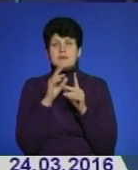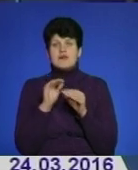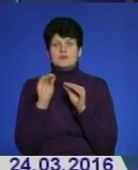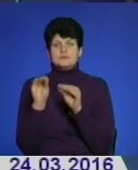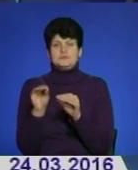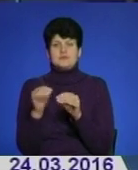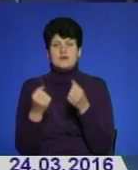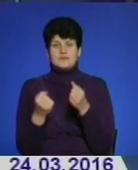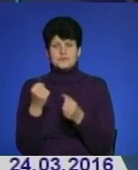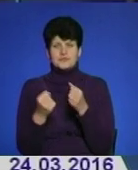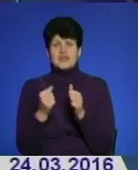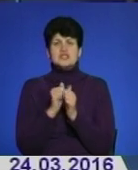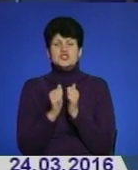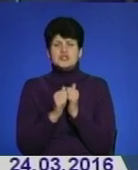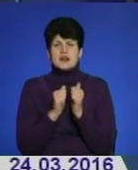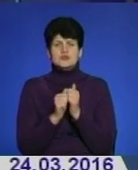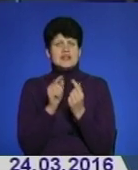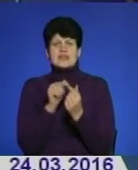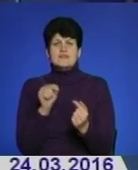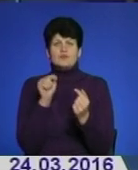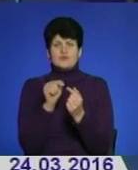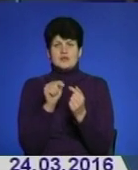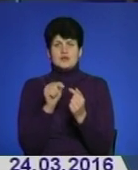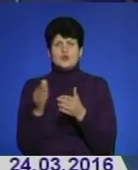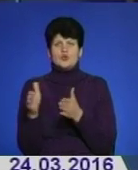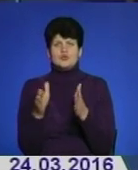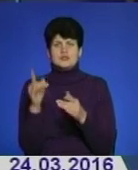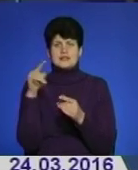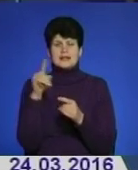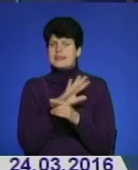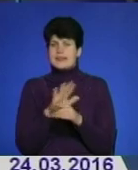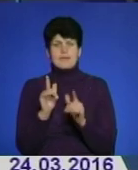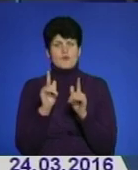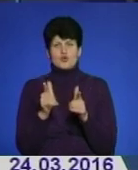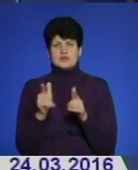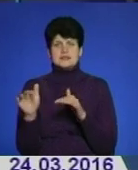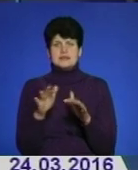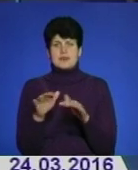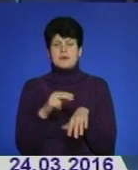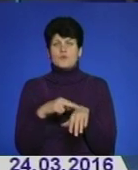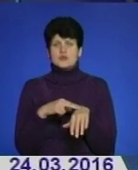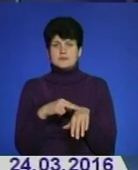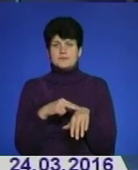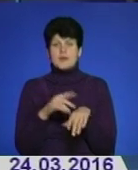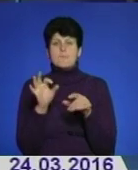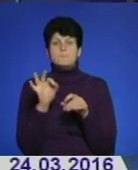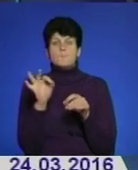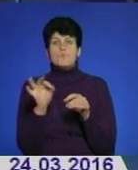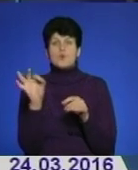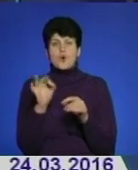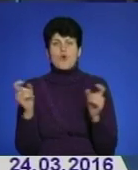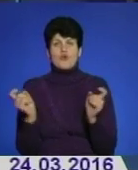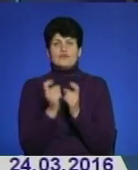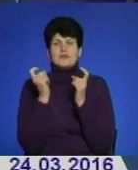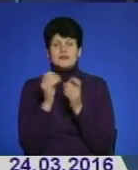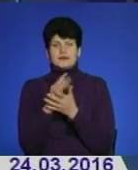авто. Часто через невідповідність дорожніх знаків водії не погоджуються з діями поліцейських. Про конфлікти з поліцією –